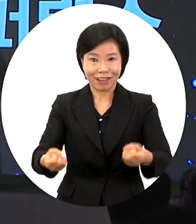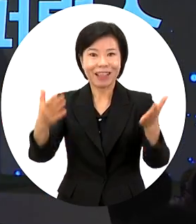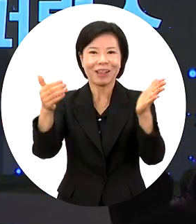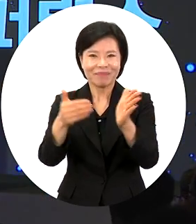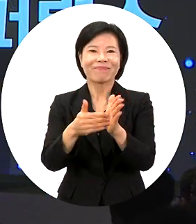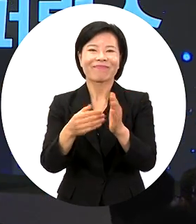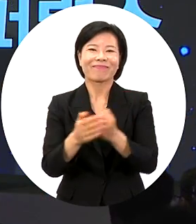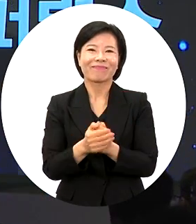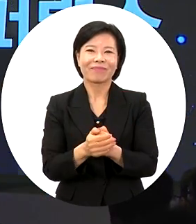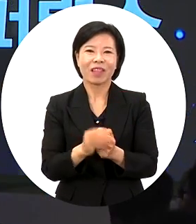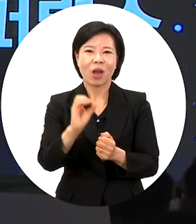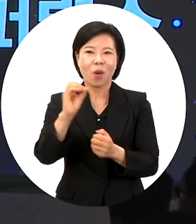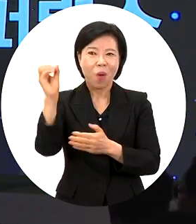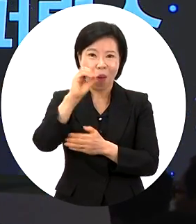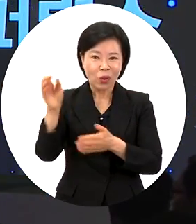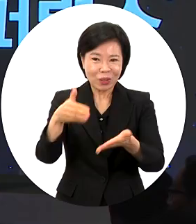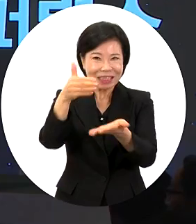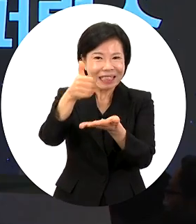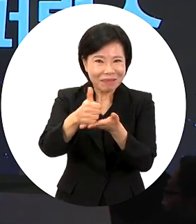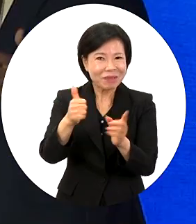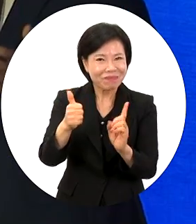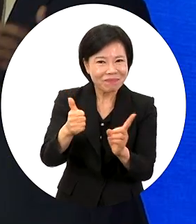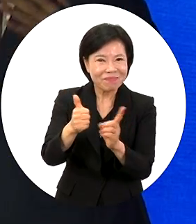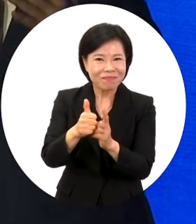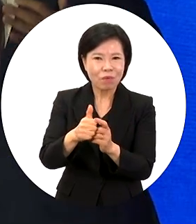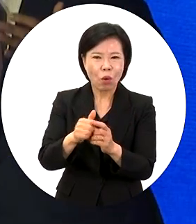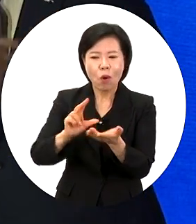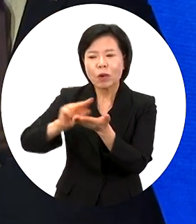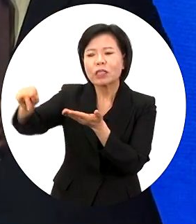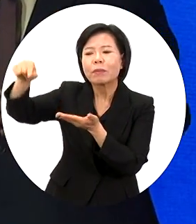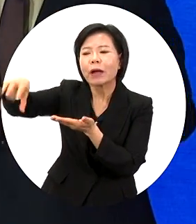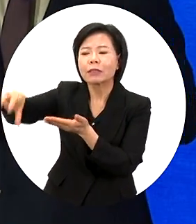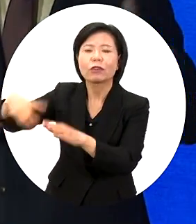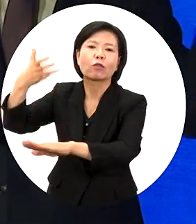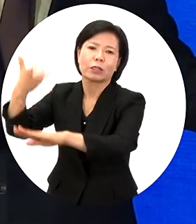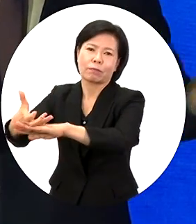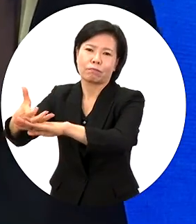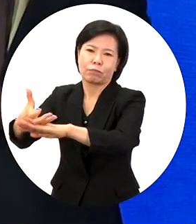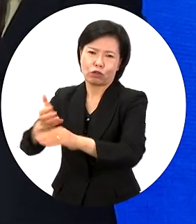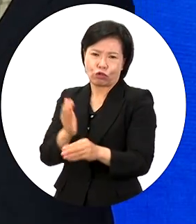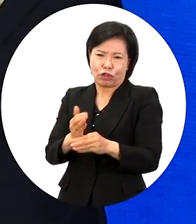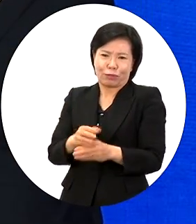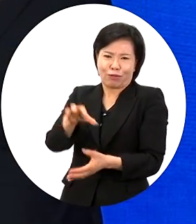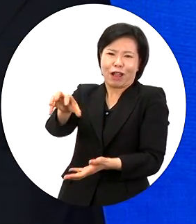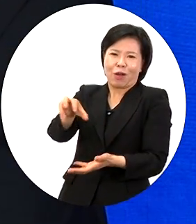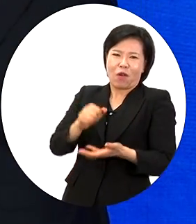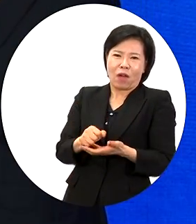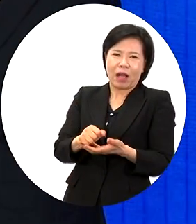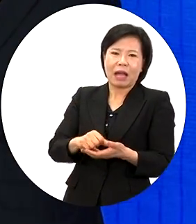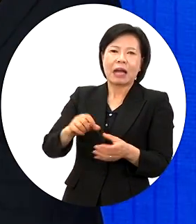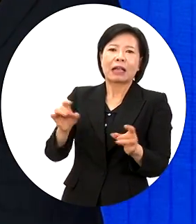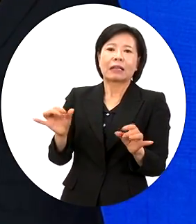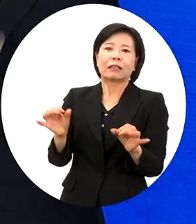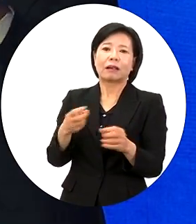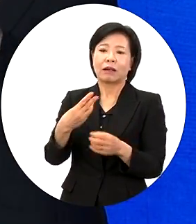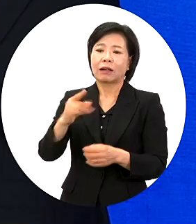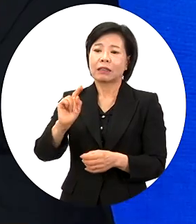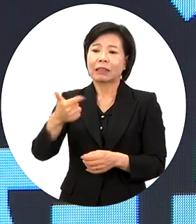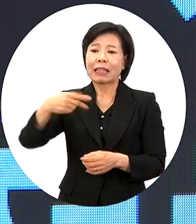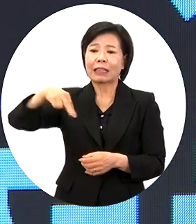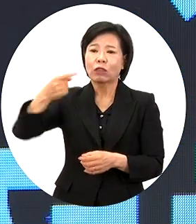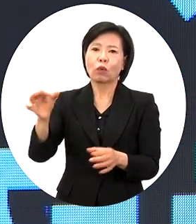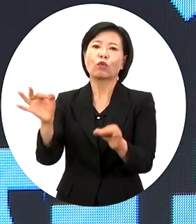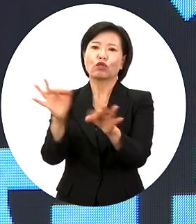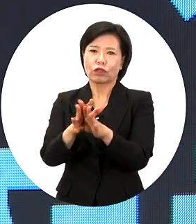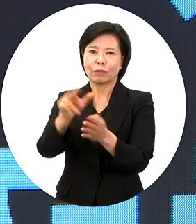주최한 행사였습니다. 오영훈 제주도지사는 변방에서 혁신의 중심으로 글로벌 탄소 중립 선도